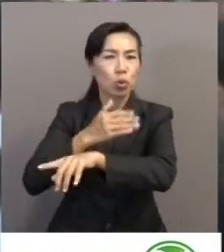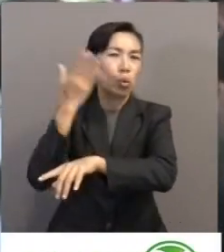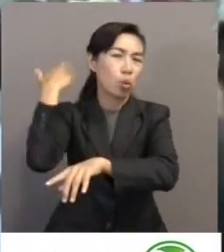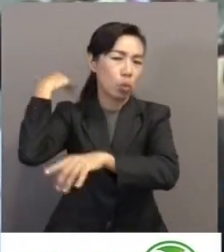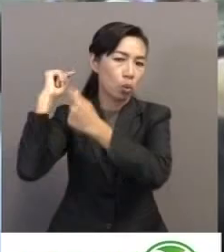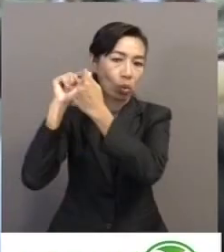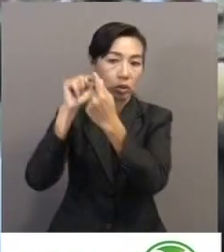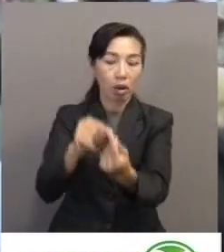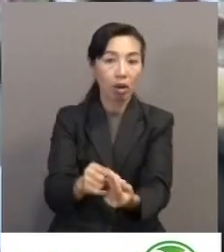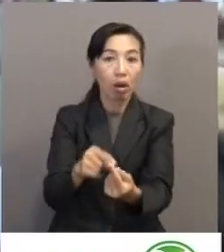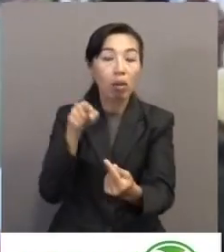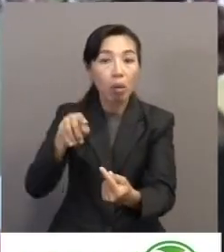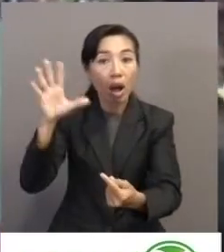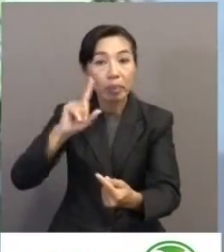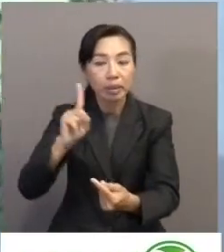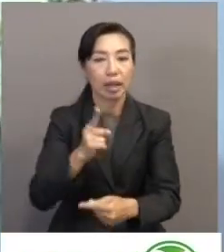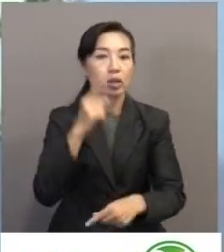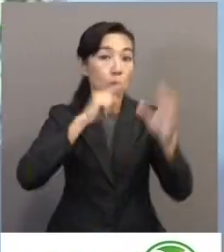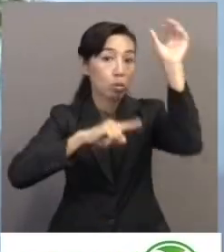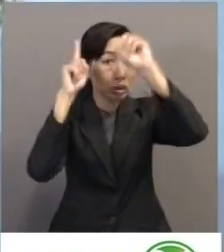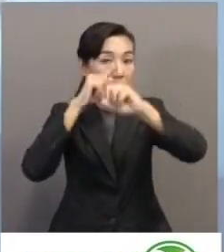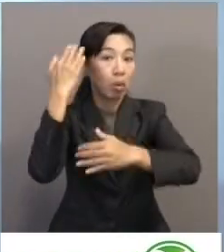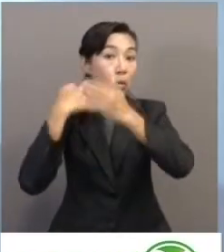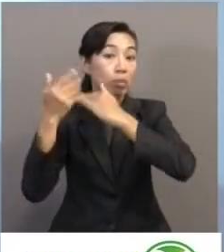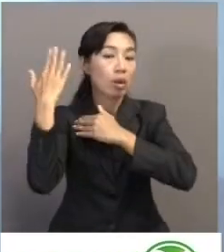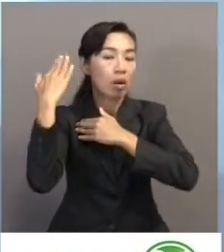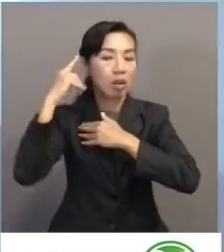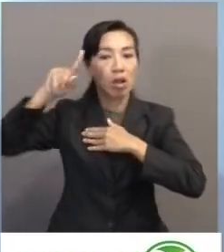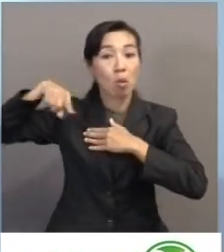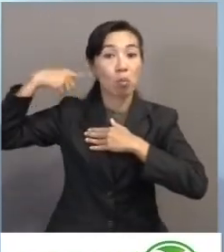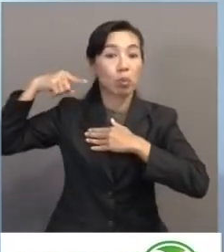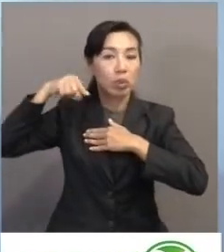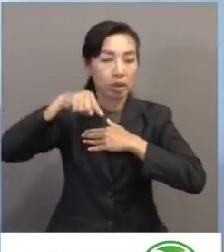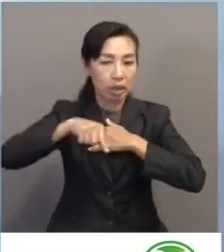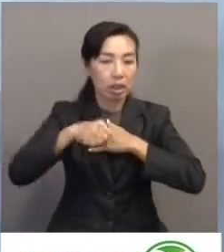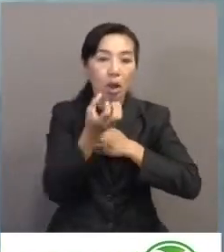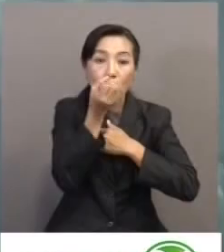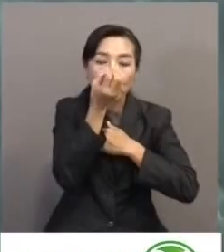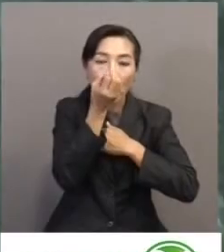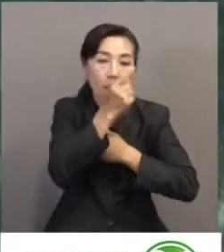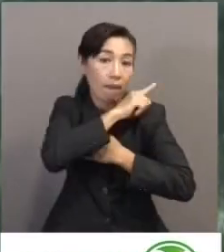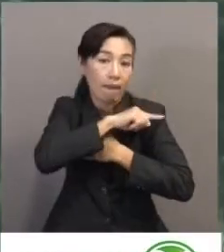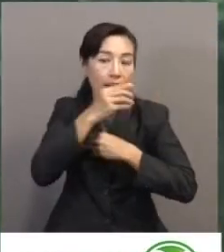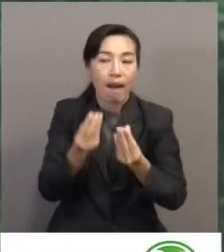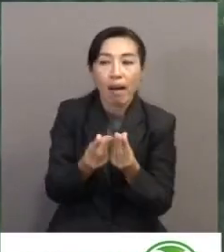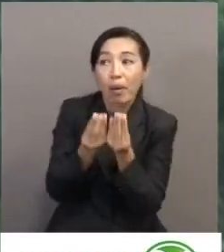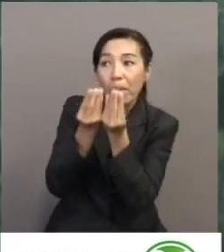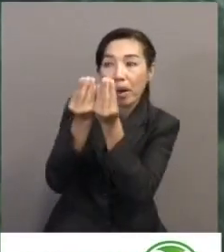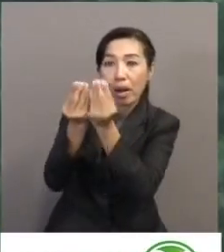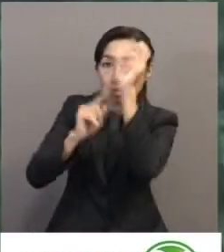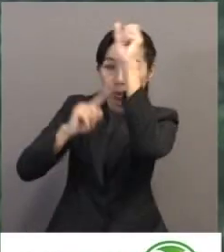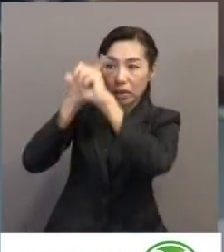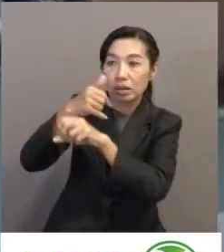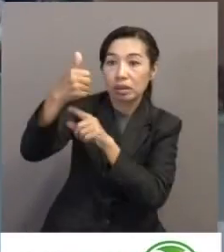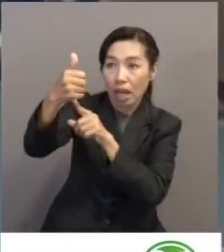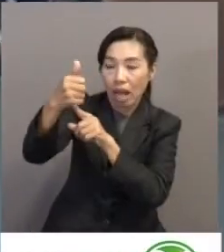ที่มาจากเรื่องราวในพระพุทธศาสนาว่านายสุมนมาลาการได้ถวายดอกมะลิบูชาแด่องค์พระสัมมาสัมพุทธเจ้าและ